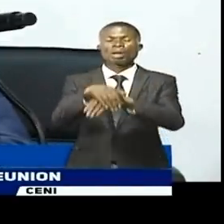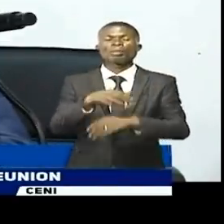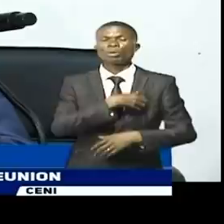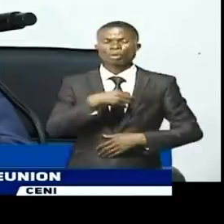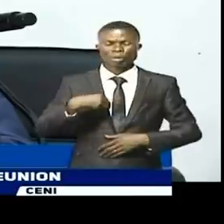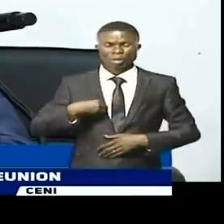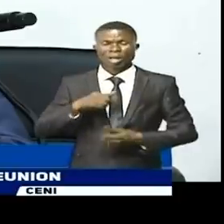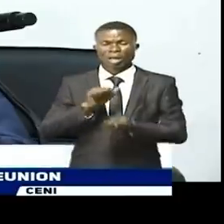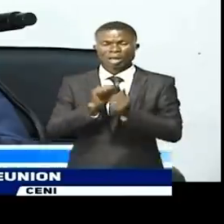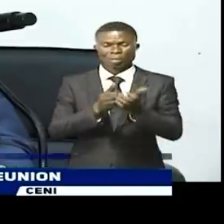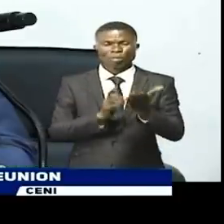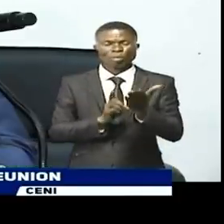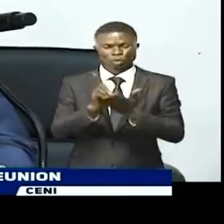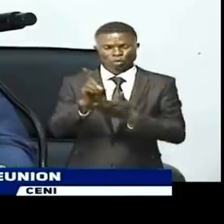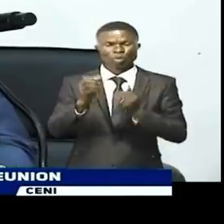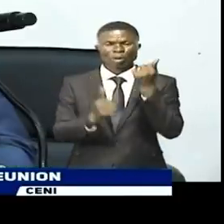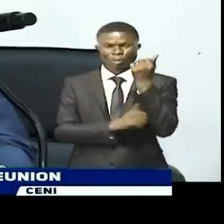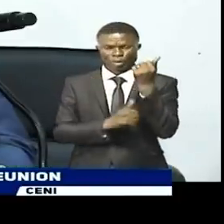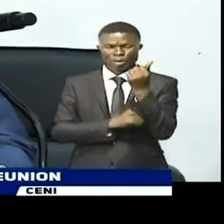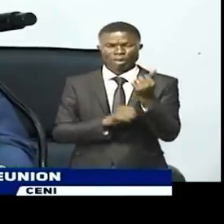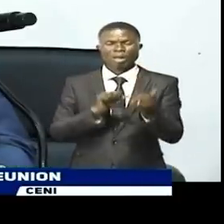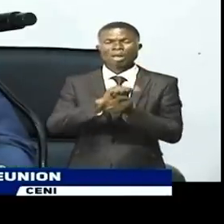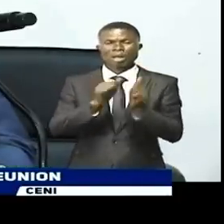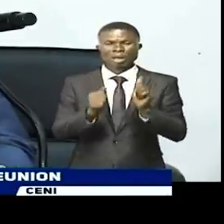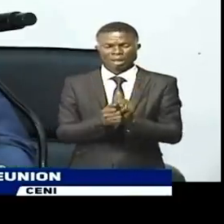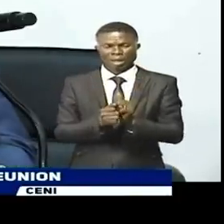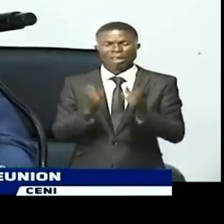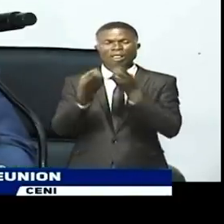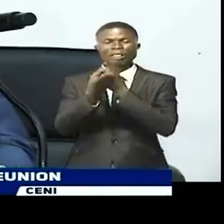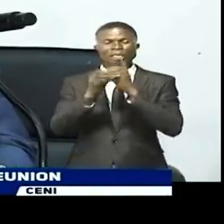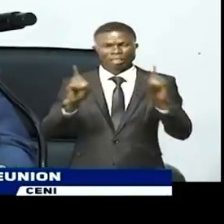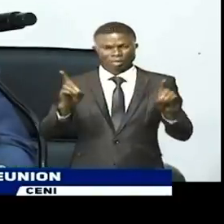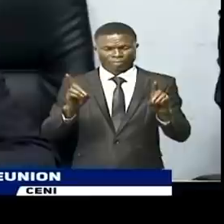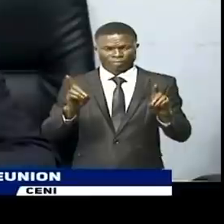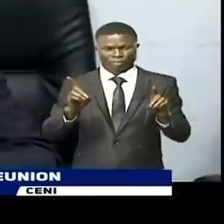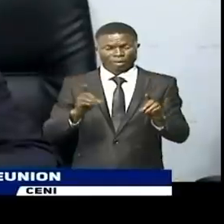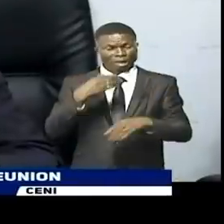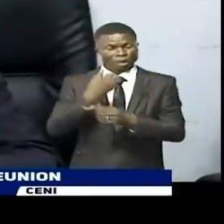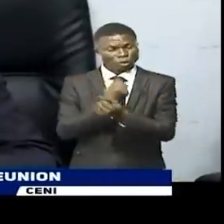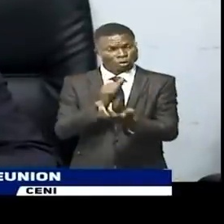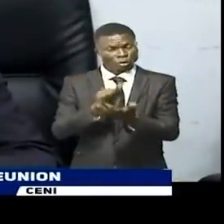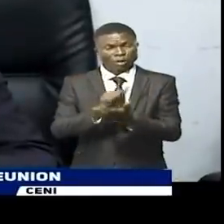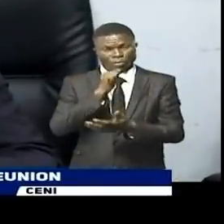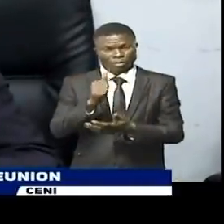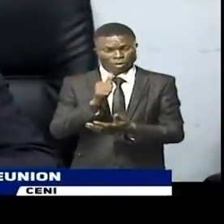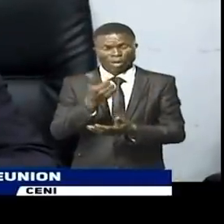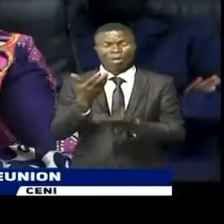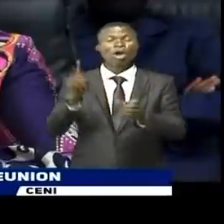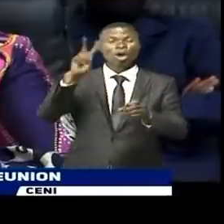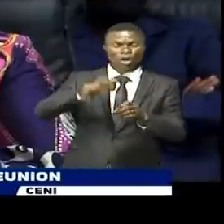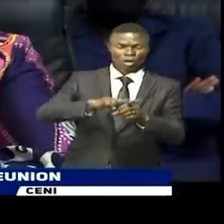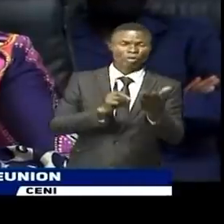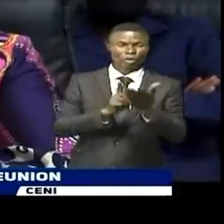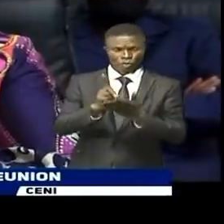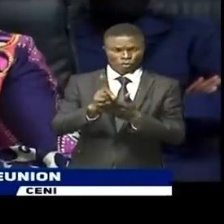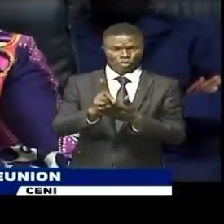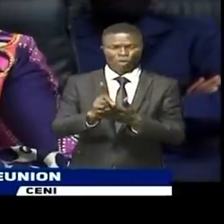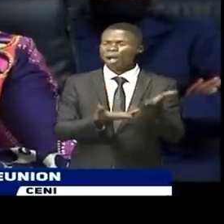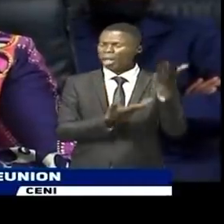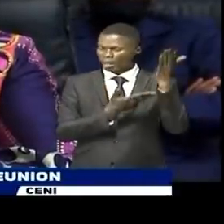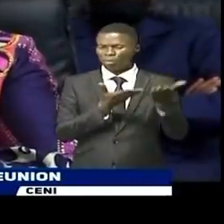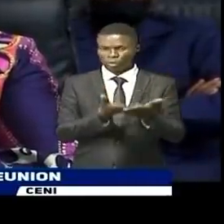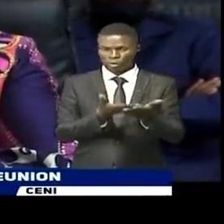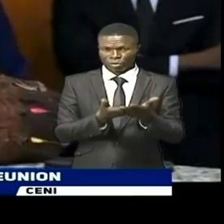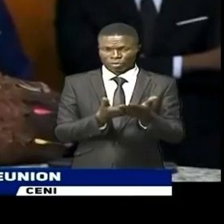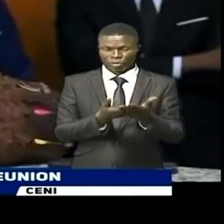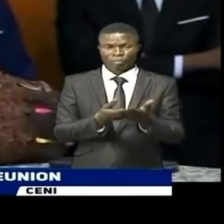de droits de l'homme c'est une question de démocratie si nous ne faisons pas nous ont violées un droit monde amateur pour